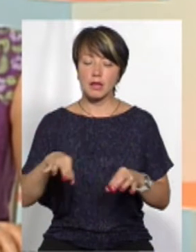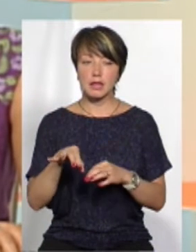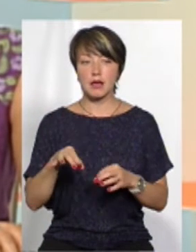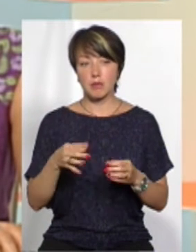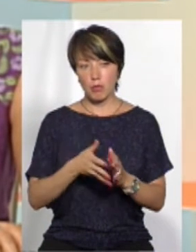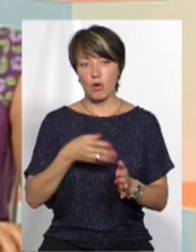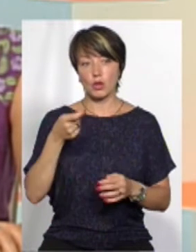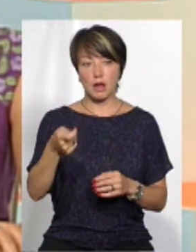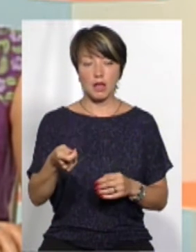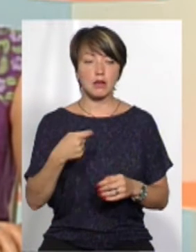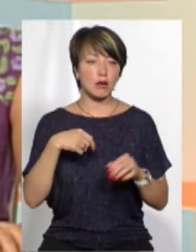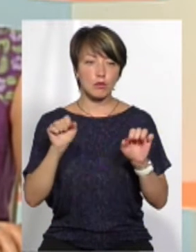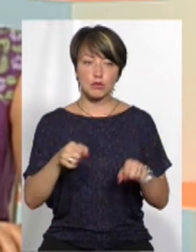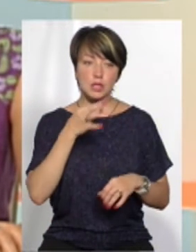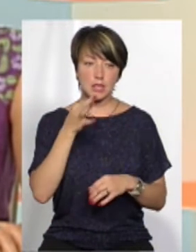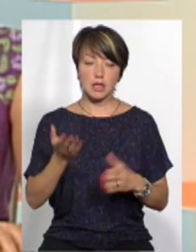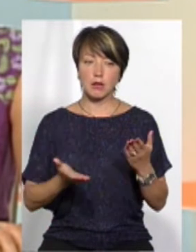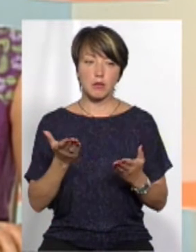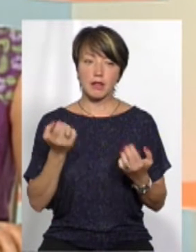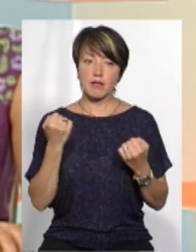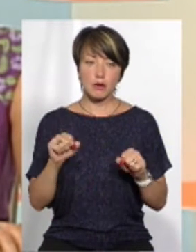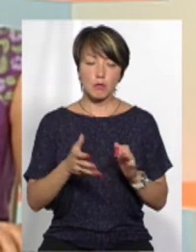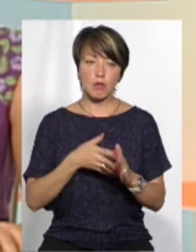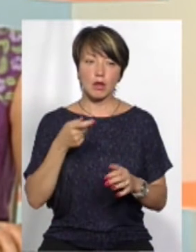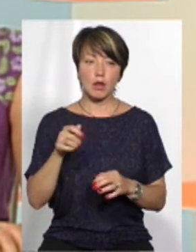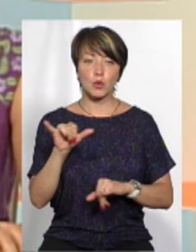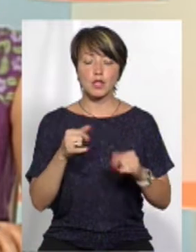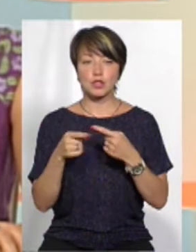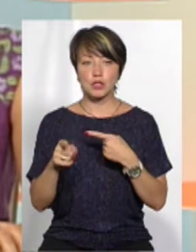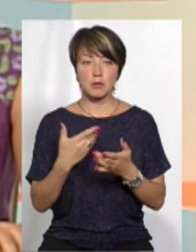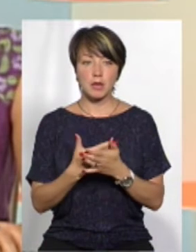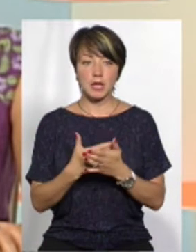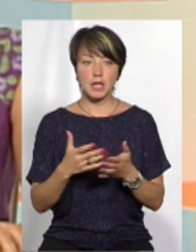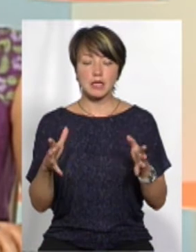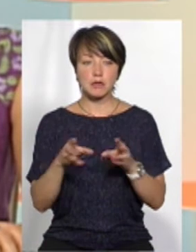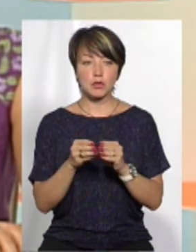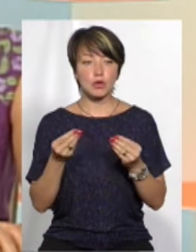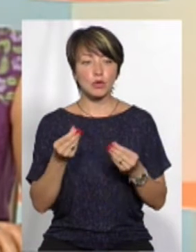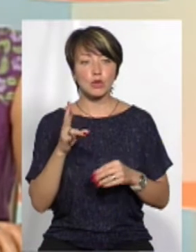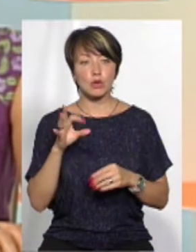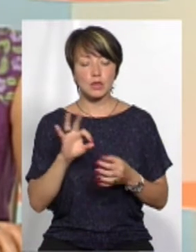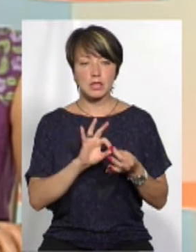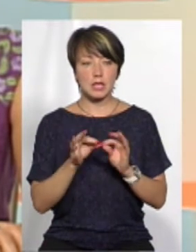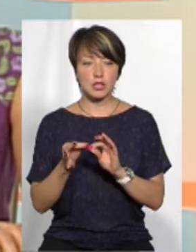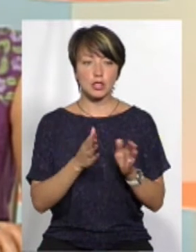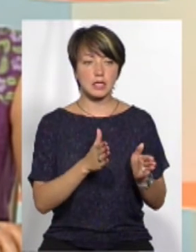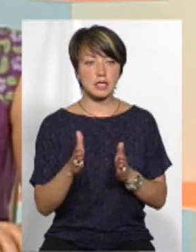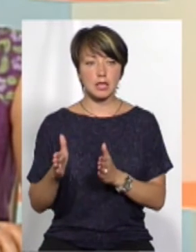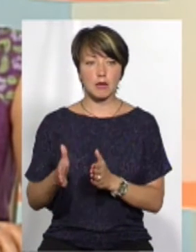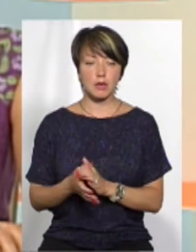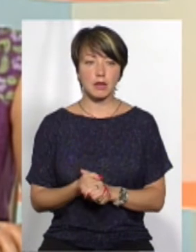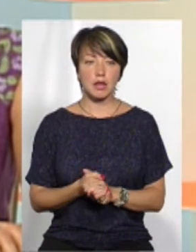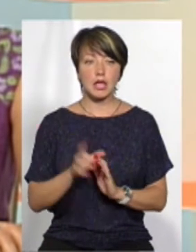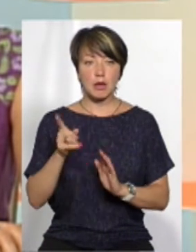І ми його подали. Ну, я можу сказати, що якщо б ми не виграли, ми подали кудись інше, наприклад, на спільну кошт. Але там складніша система,